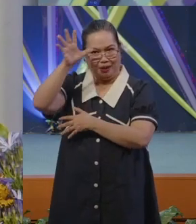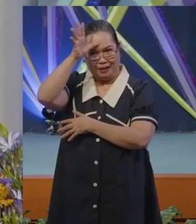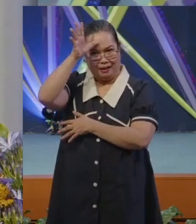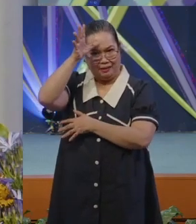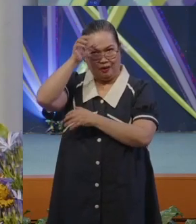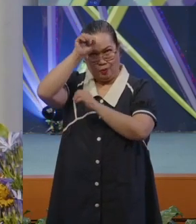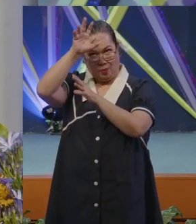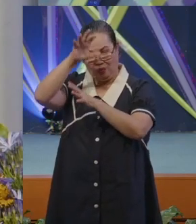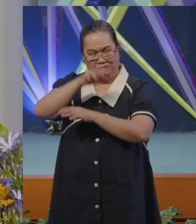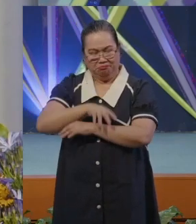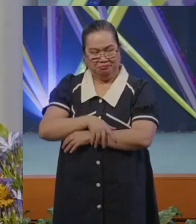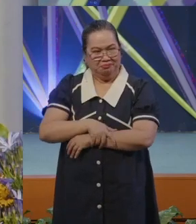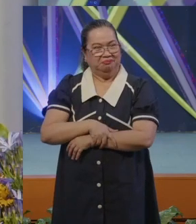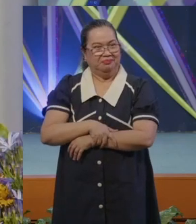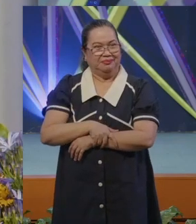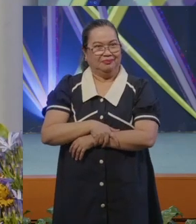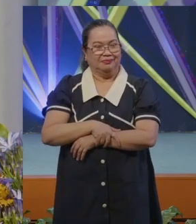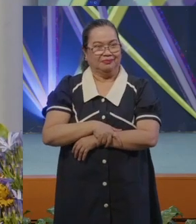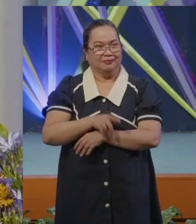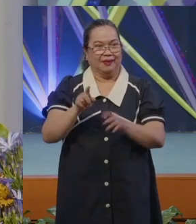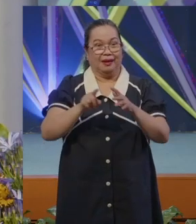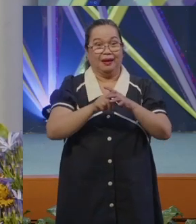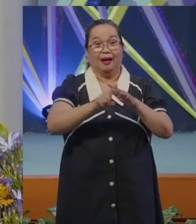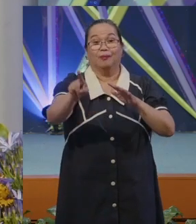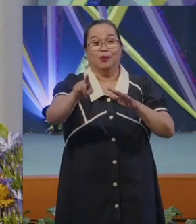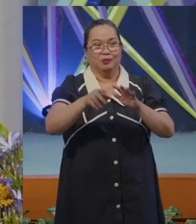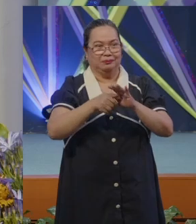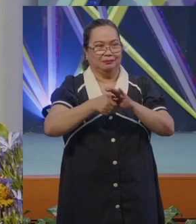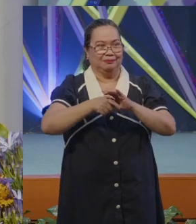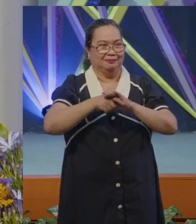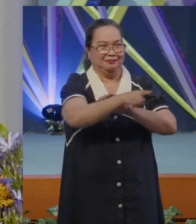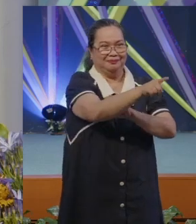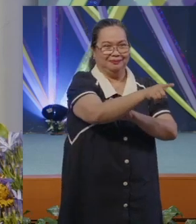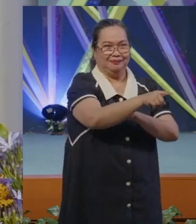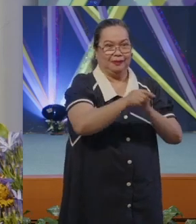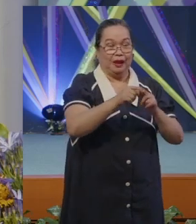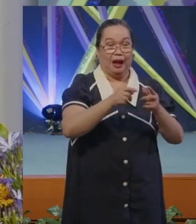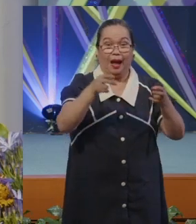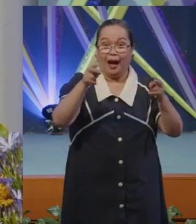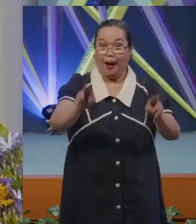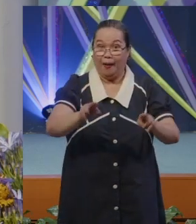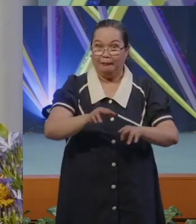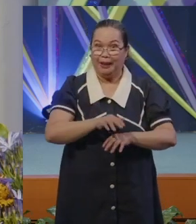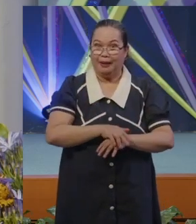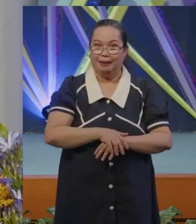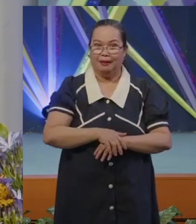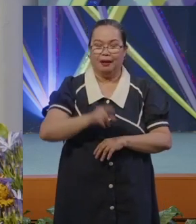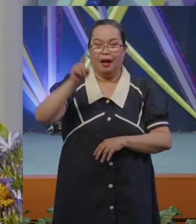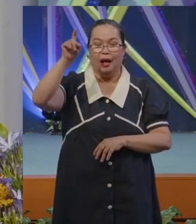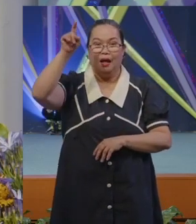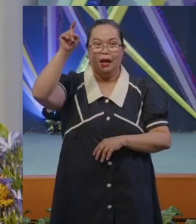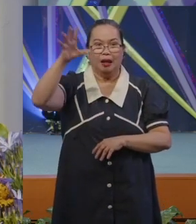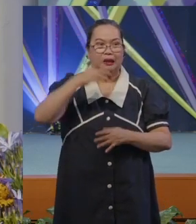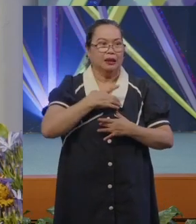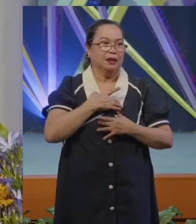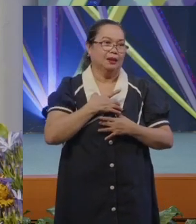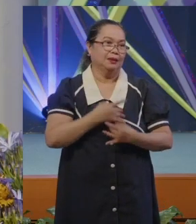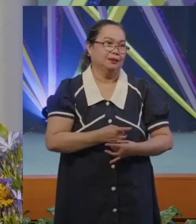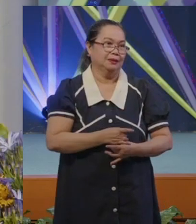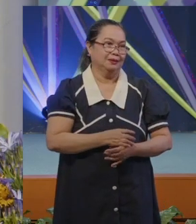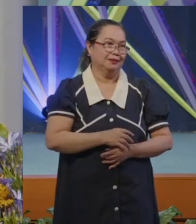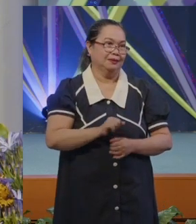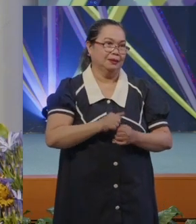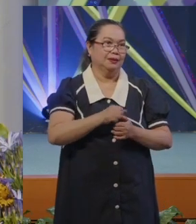aking lolo. Iniwasan ko po. Pero dumating ang araw, yung pagtawag na yun, yung desire,